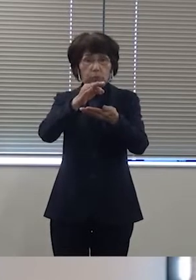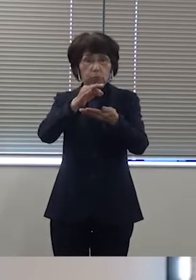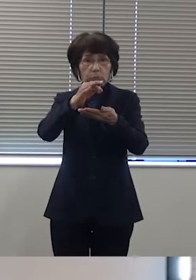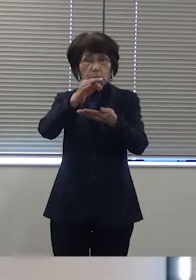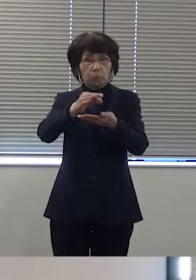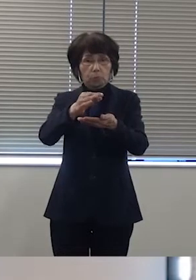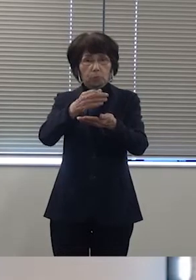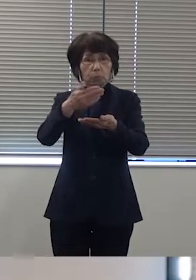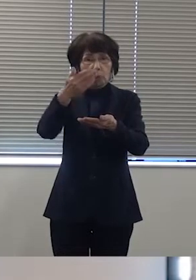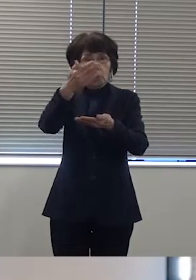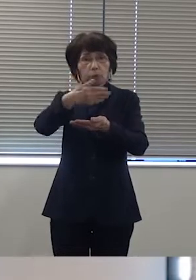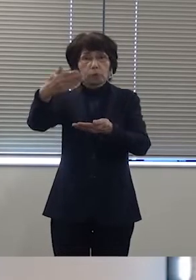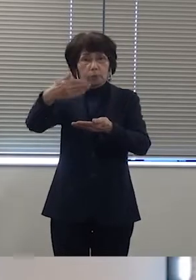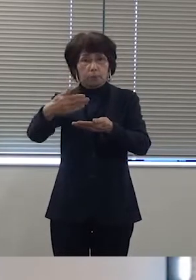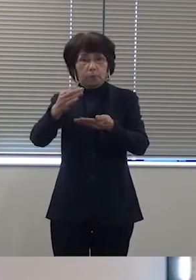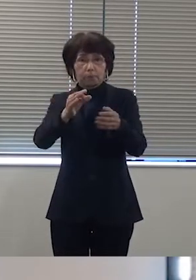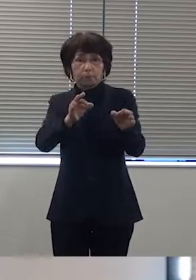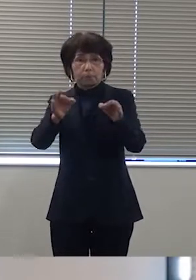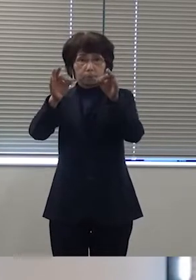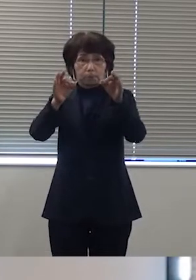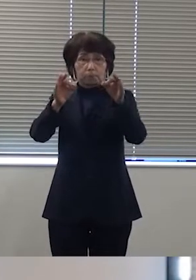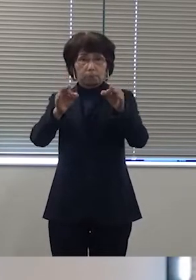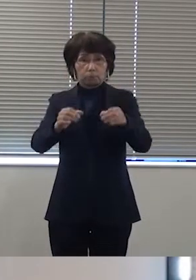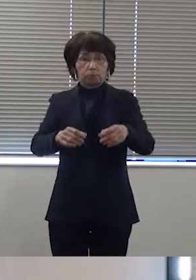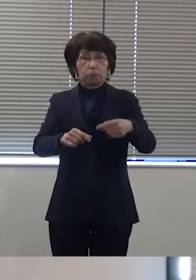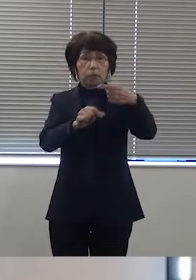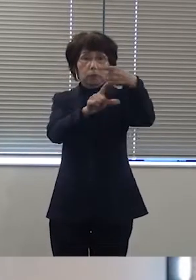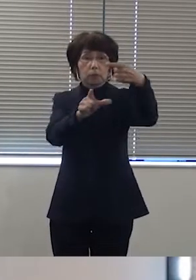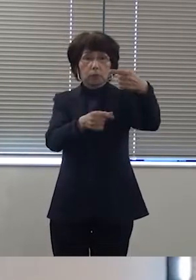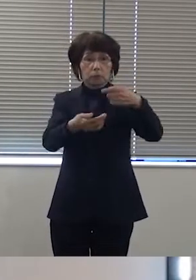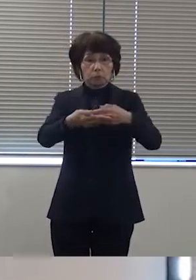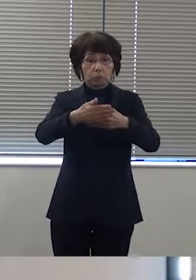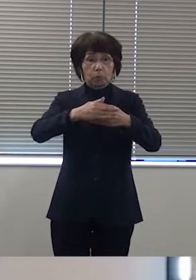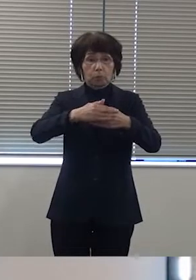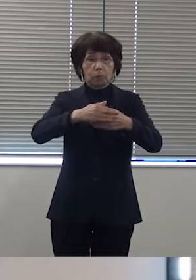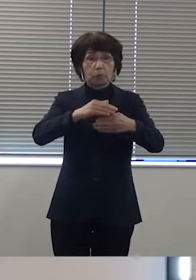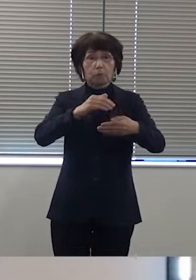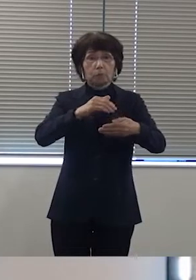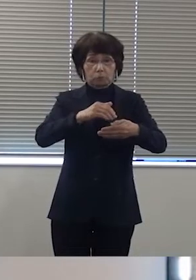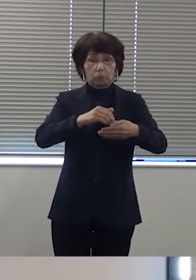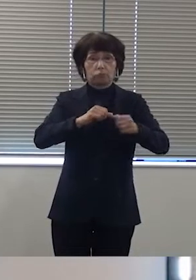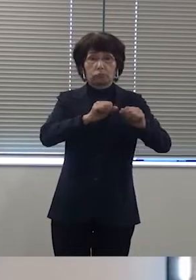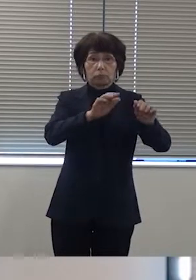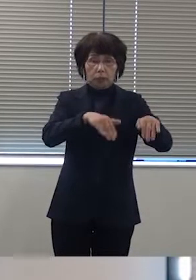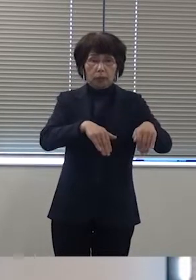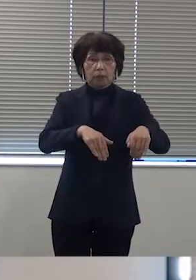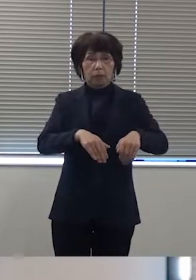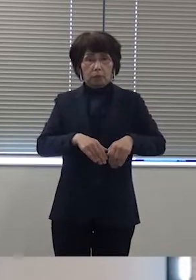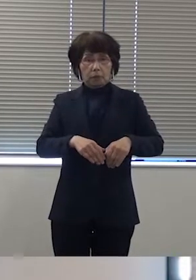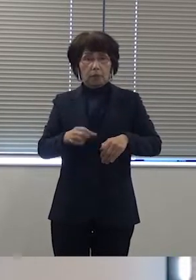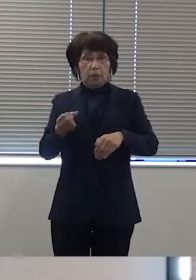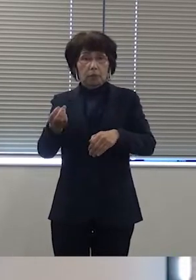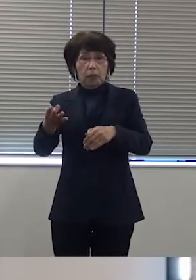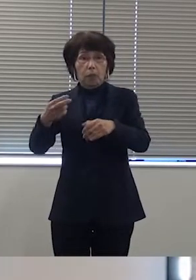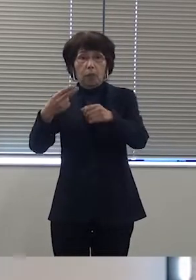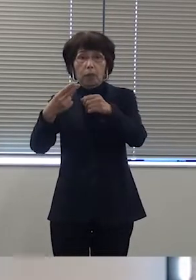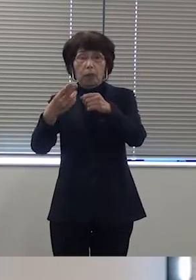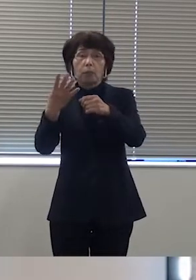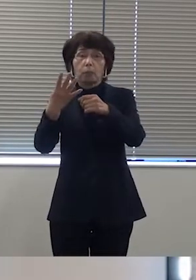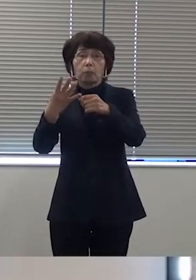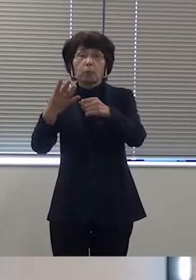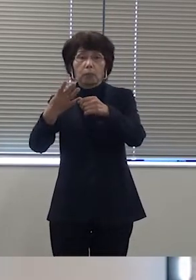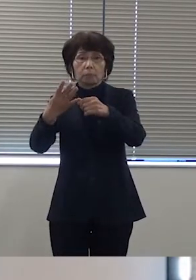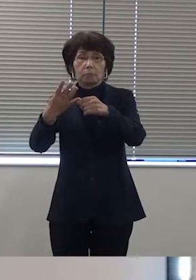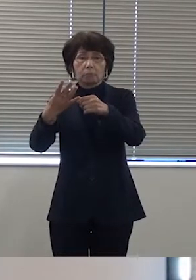1月補正でありましたが、令和4年の上期、4月から9月については、平均